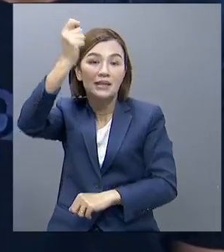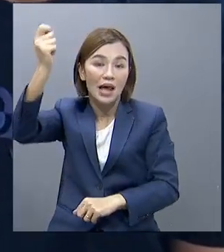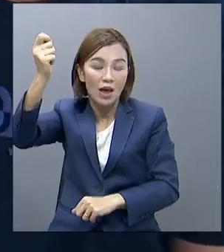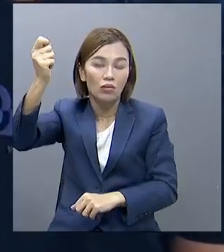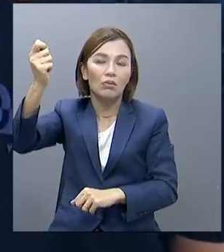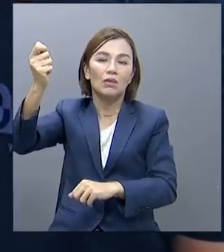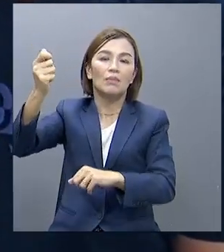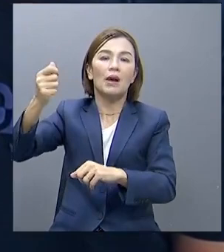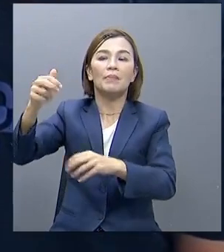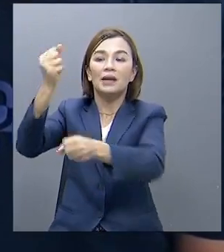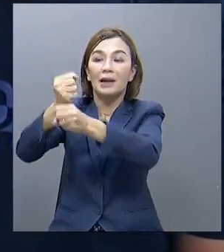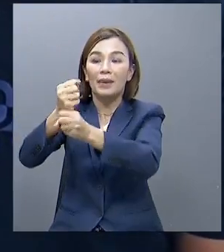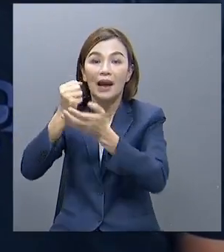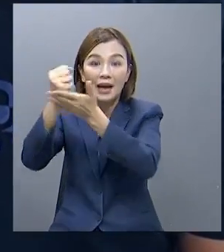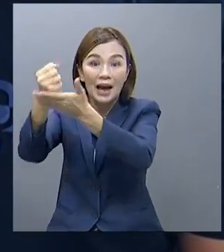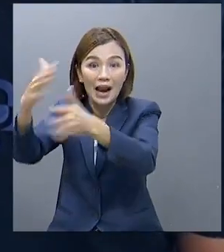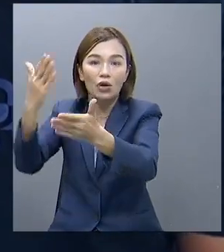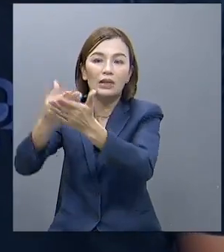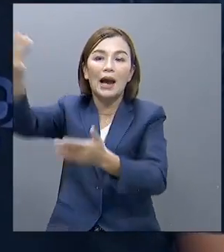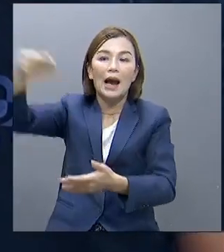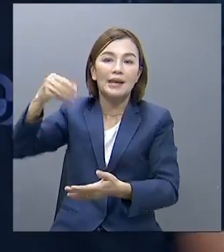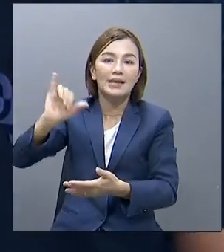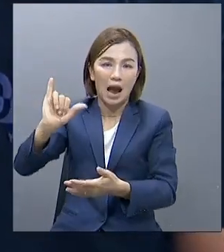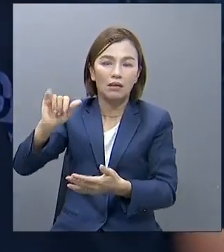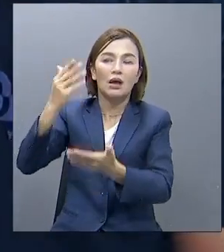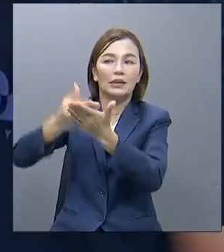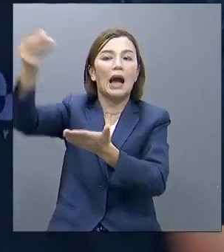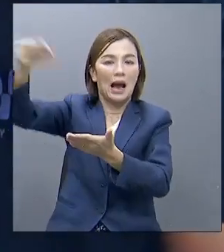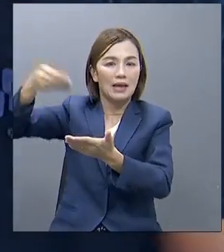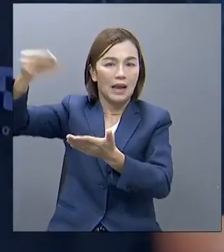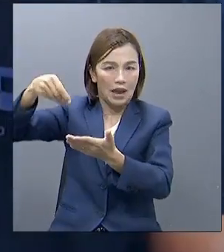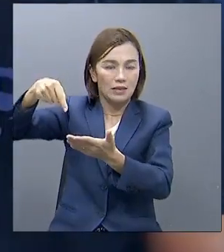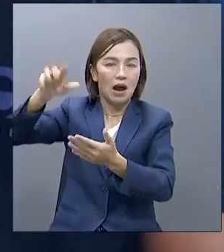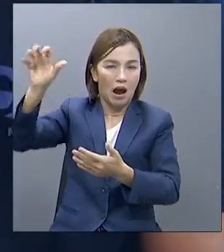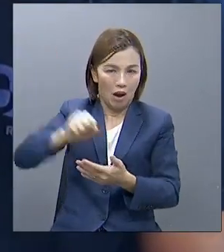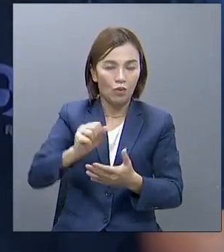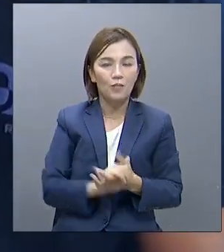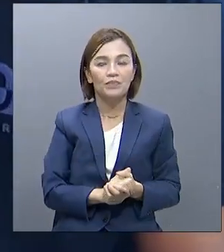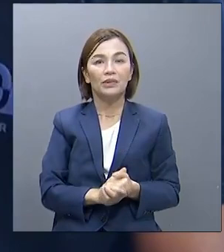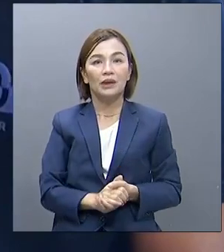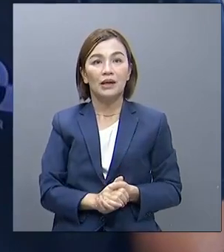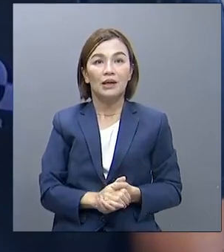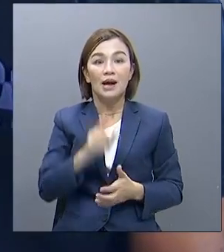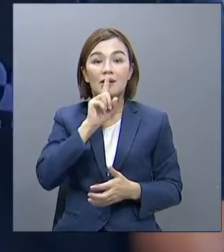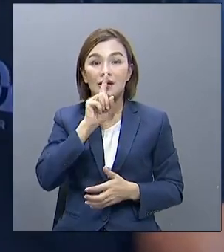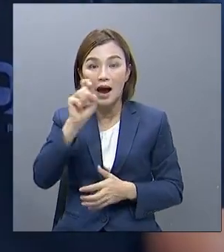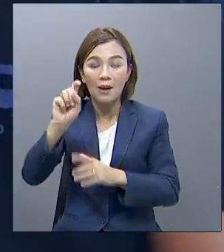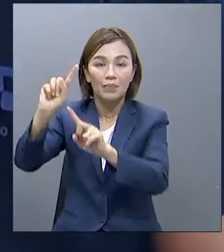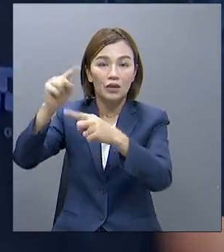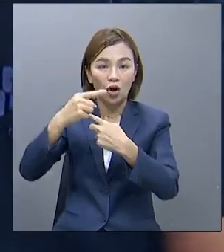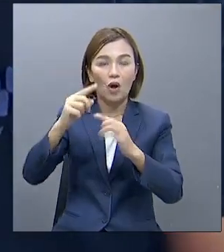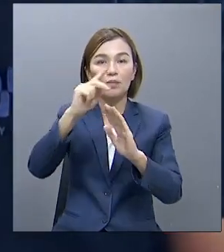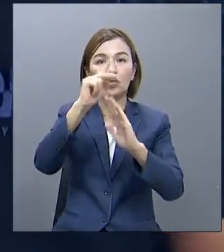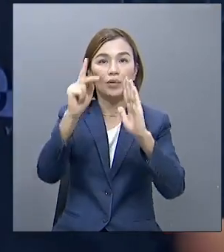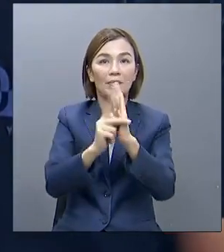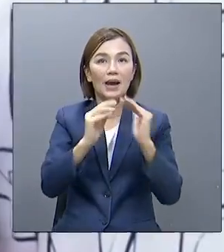ชอบค่าใช้จ่ายส่วนที่เหลือให้ครบตามจำนวนรวมทั้งได้ตอบข้อซักถามค่ะแล้วก็แนะนำเกี่ยวกับสิทธิ์ทางกฎหมายแล้วก็สิทธิ